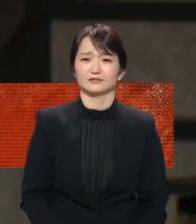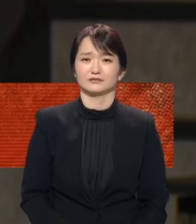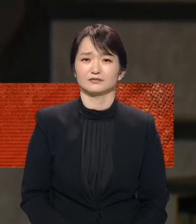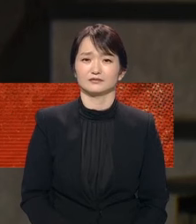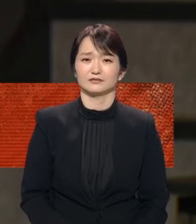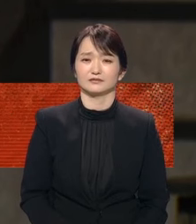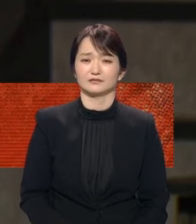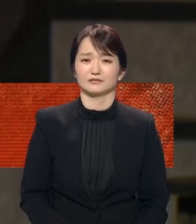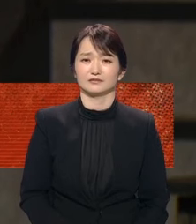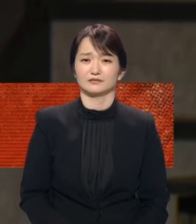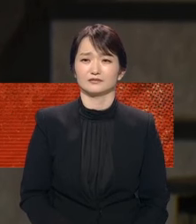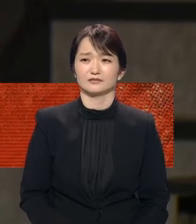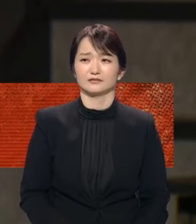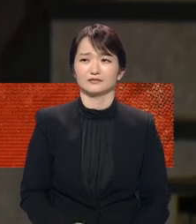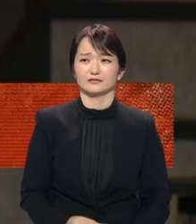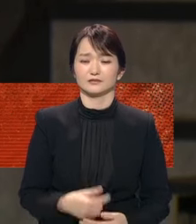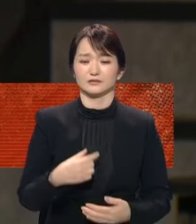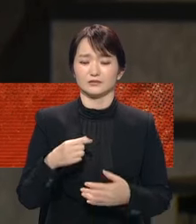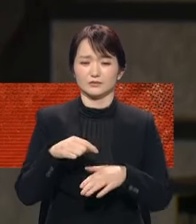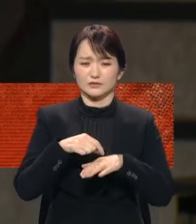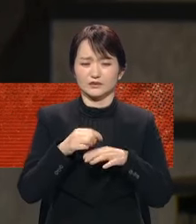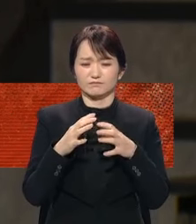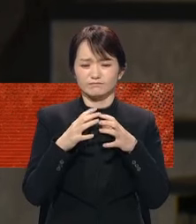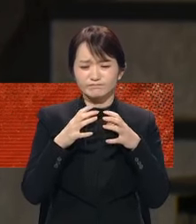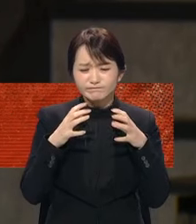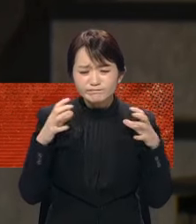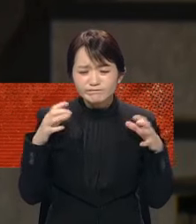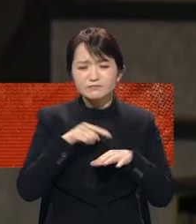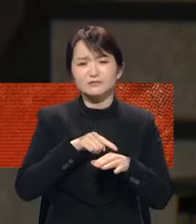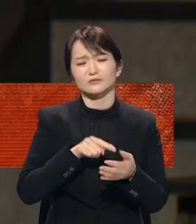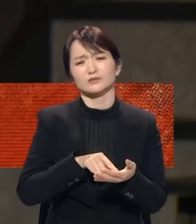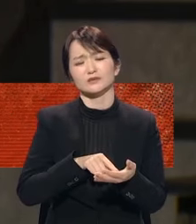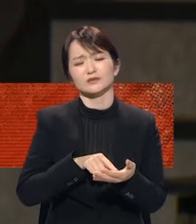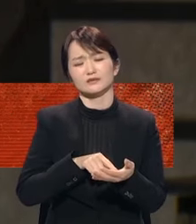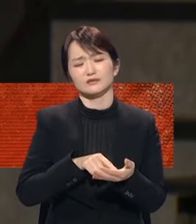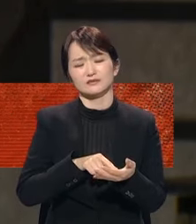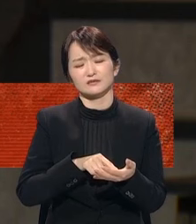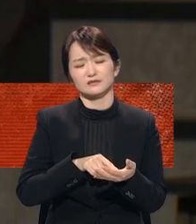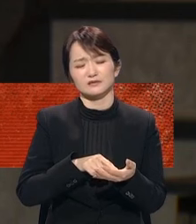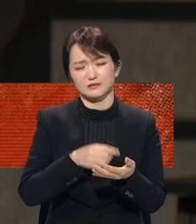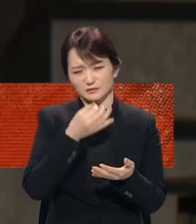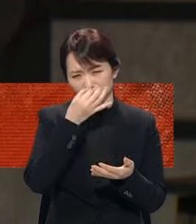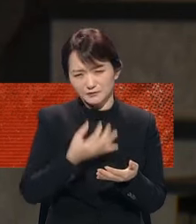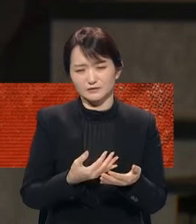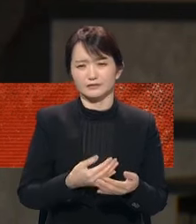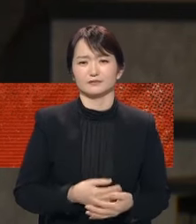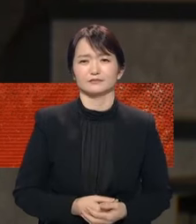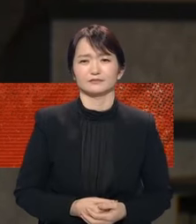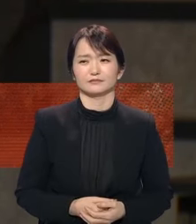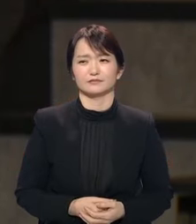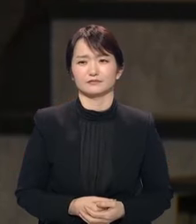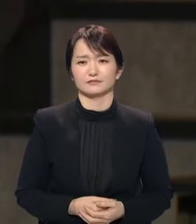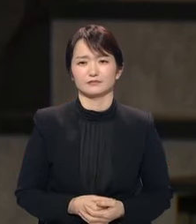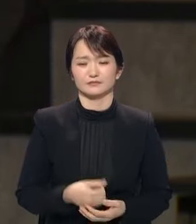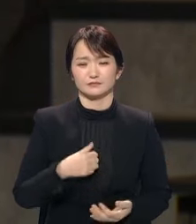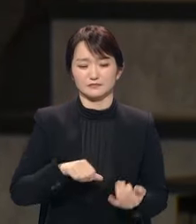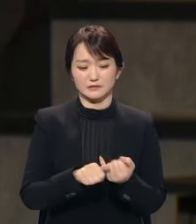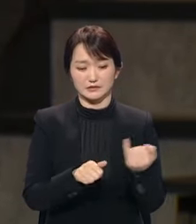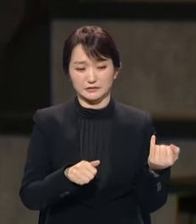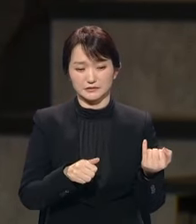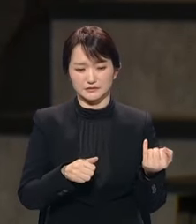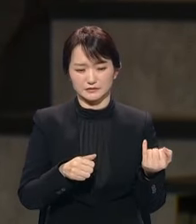찌는 사람의 심정은 오죽하겠느냐는 겁니다. 그런데 이제 그걸 이제 약점이라고 아마 이 며느리 입장에서는 그렇게 생각을 할